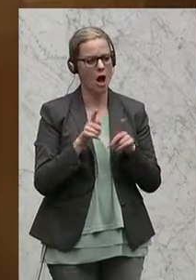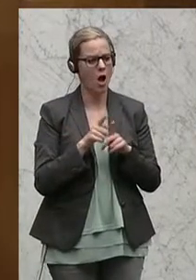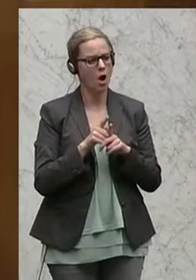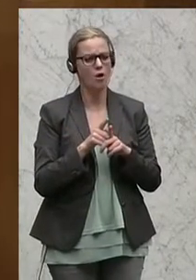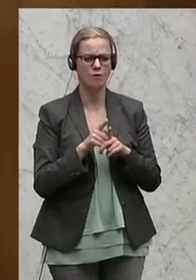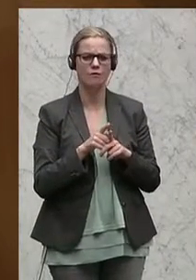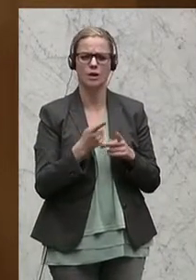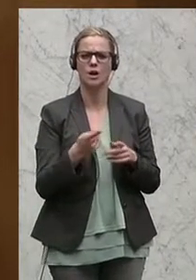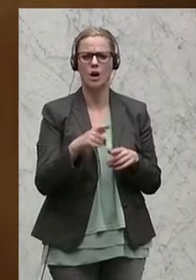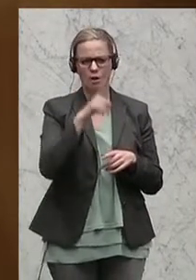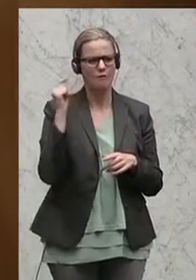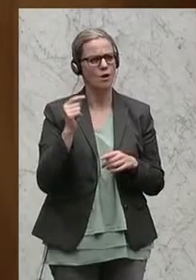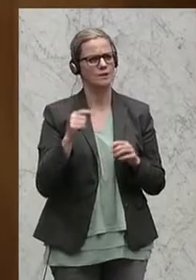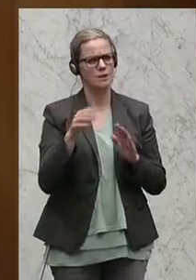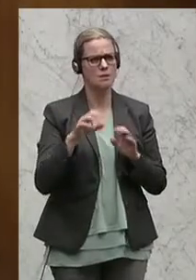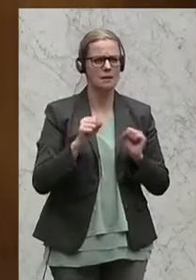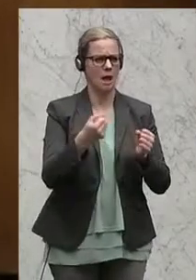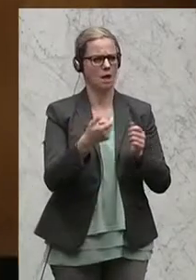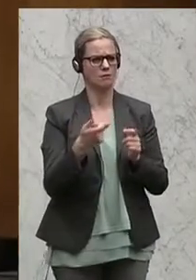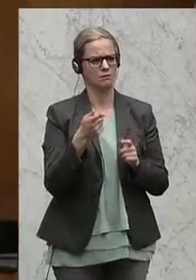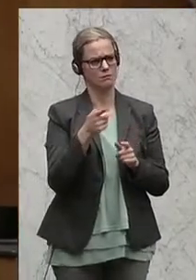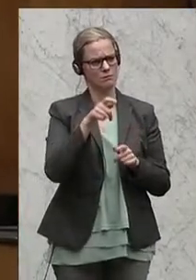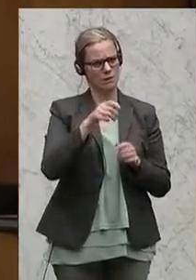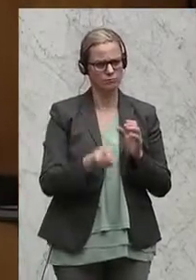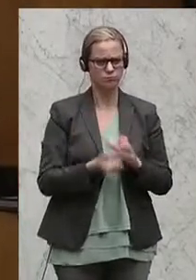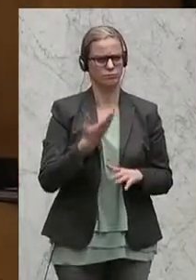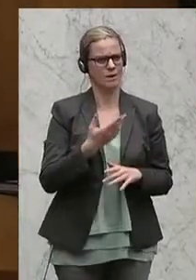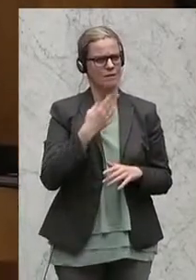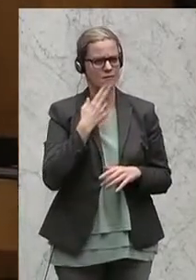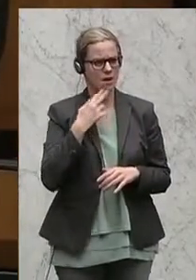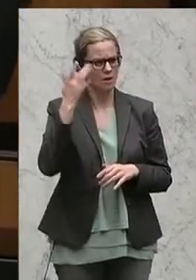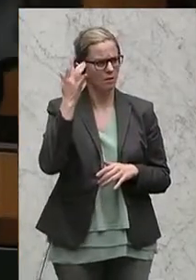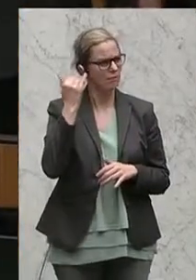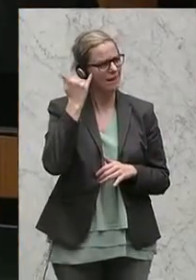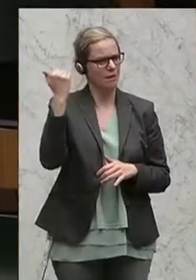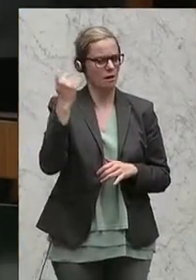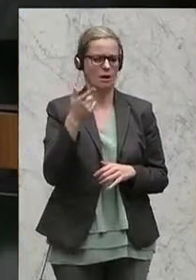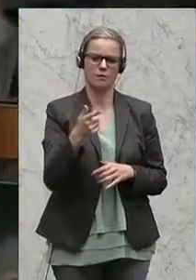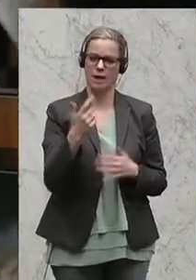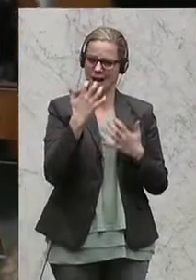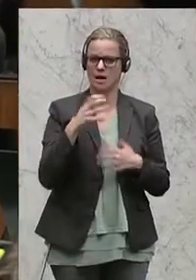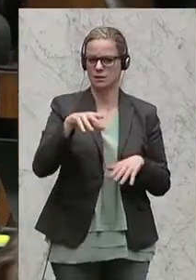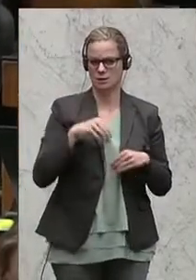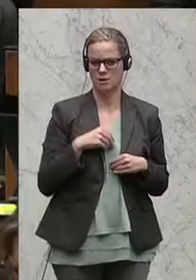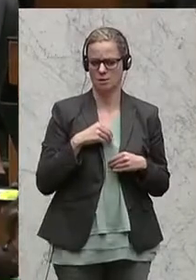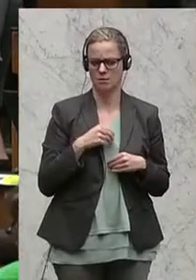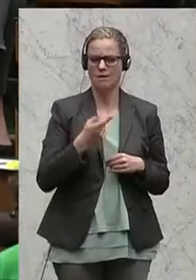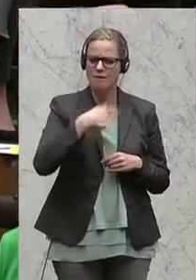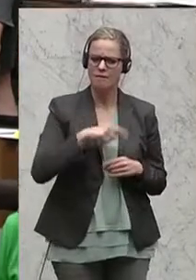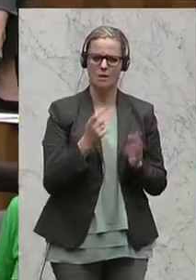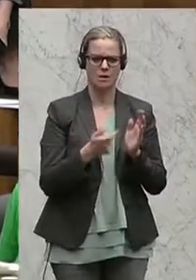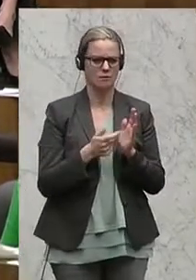jetzt ein Prozess auch in Gang gesetzt wird, der genau diese Voraussetzungen erfüllt oder das erfüllt, was wir fordern, nämlich